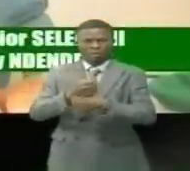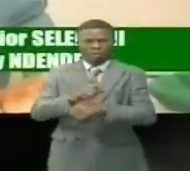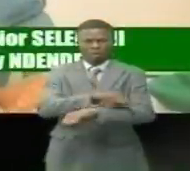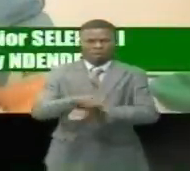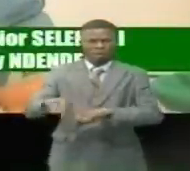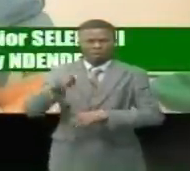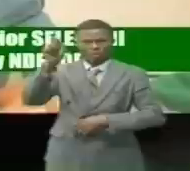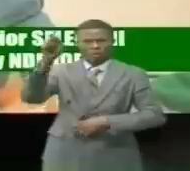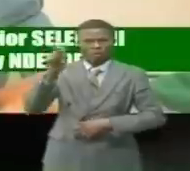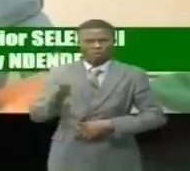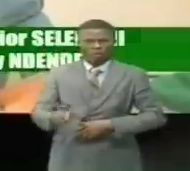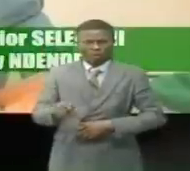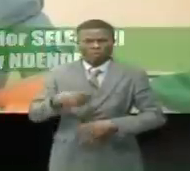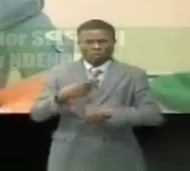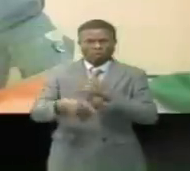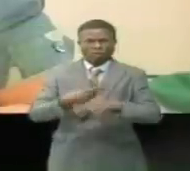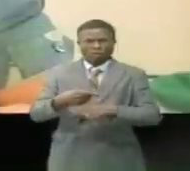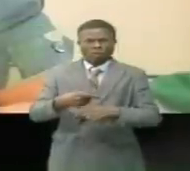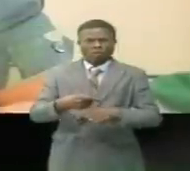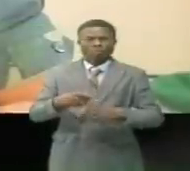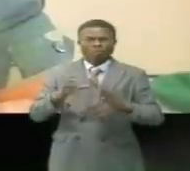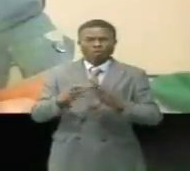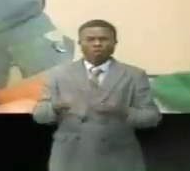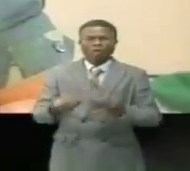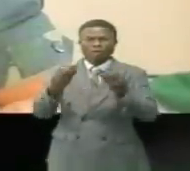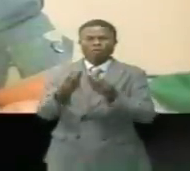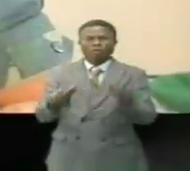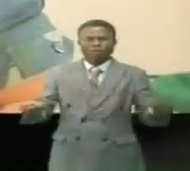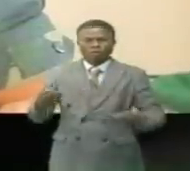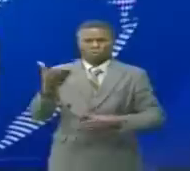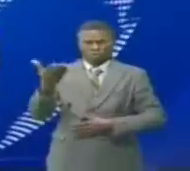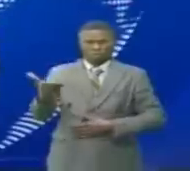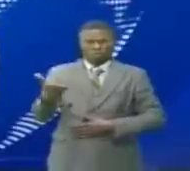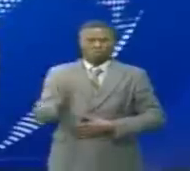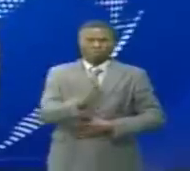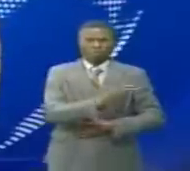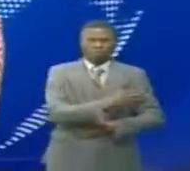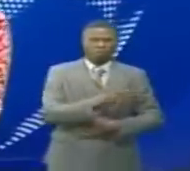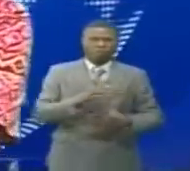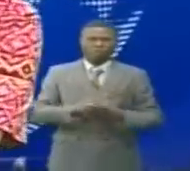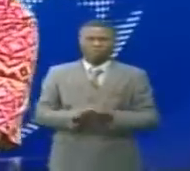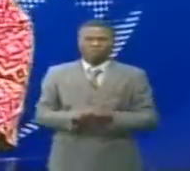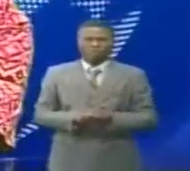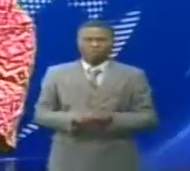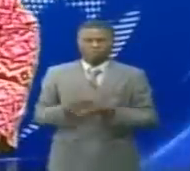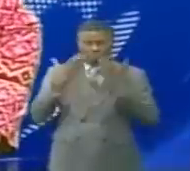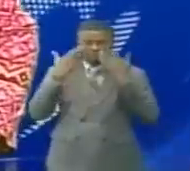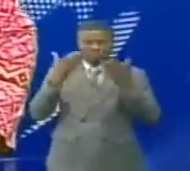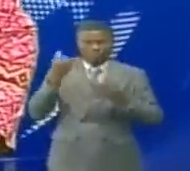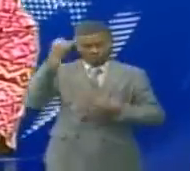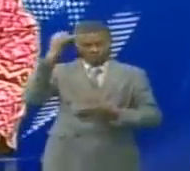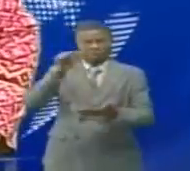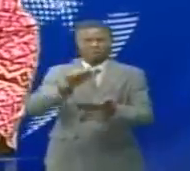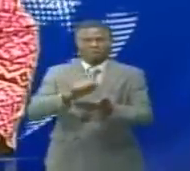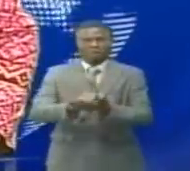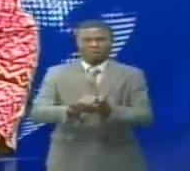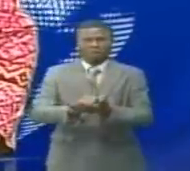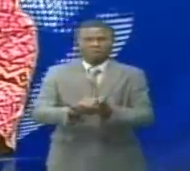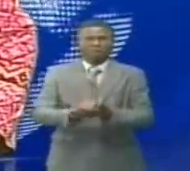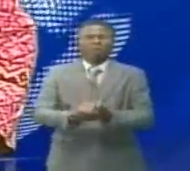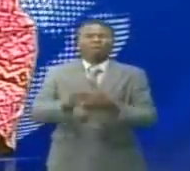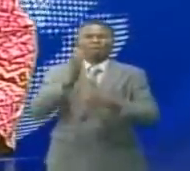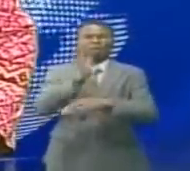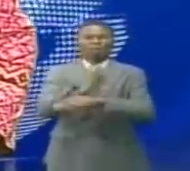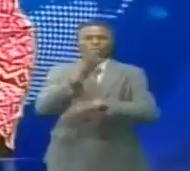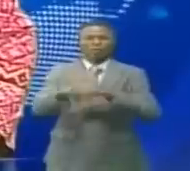l'administration militaire qui commence déjà à porter des fruits. Voilà, toujours dans la même optique, le Conseil